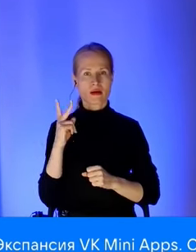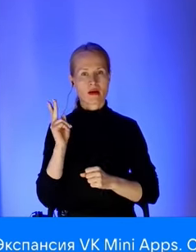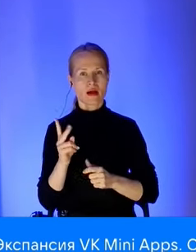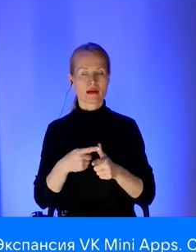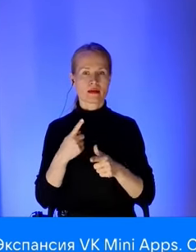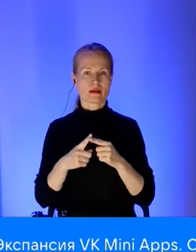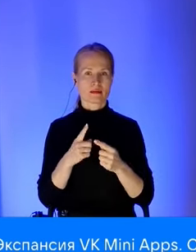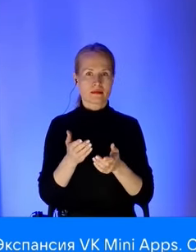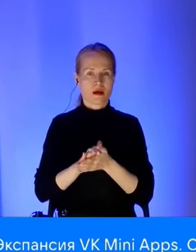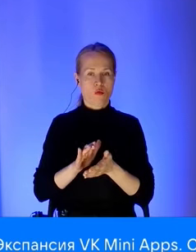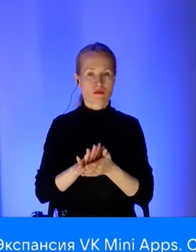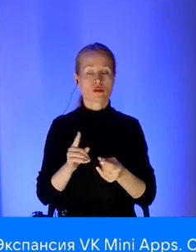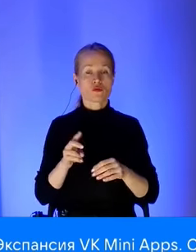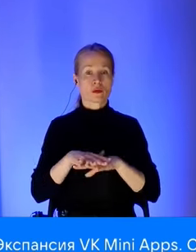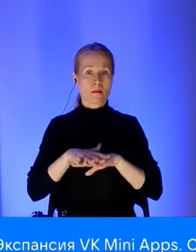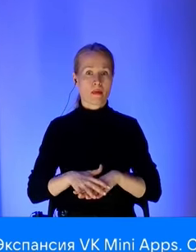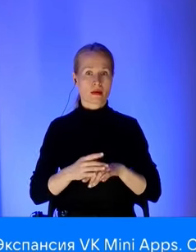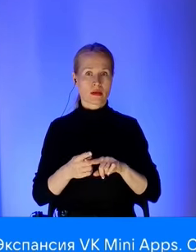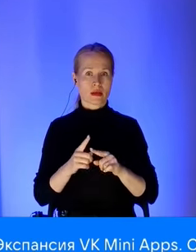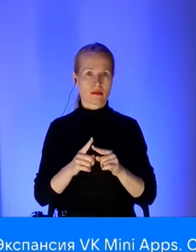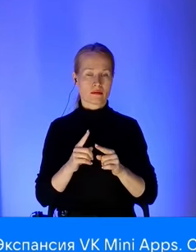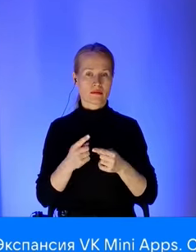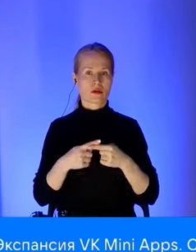нашего клиента, они созданы тоже на базе этой технологии.